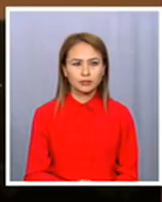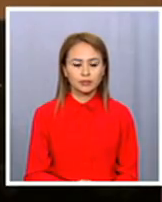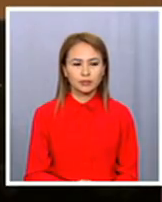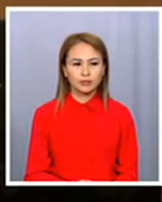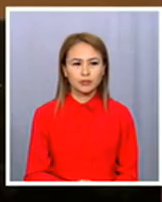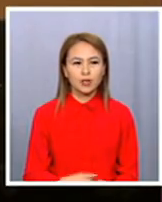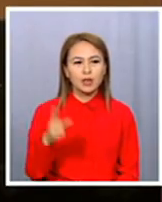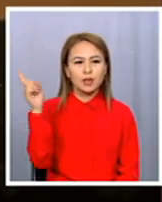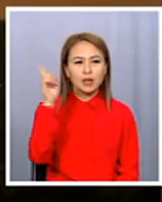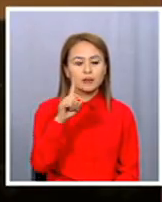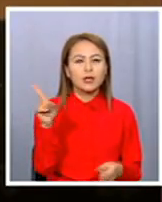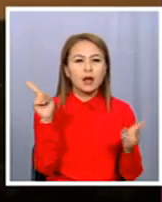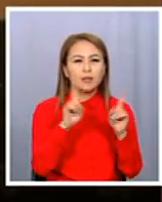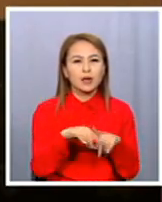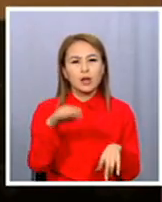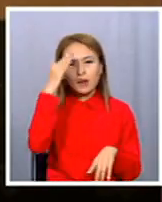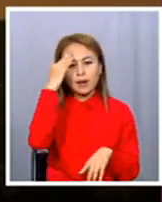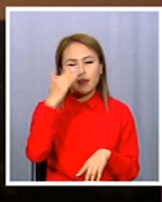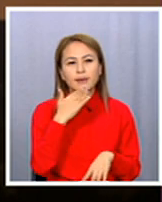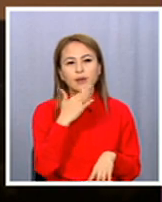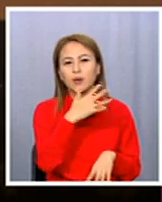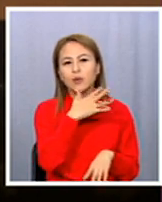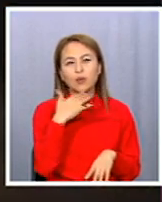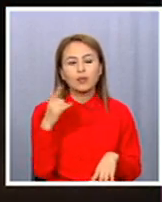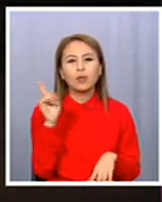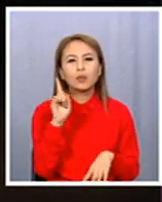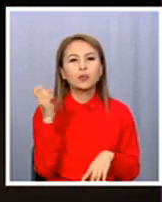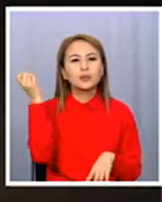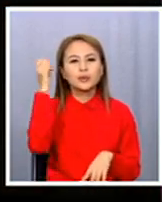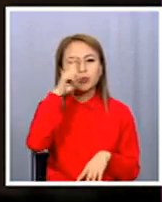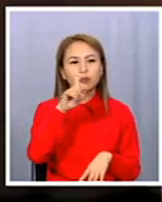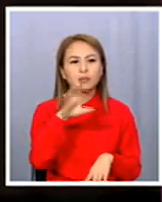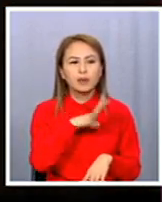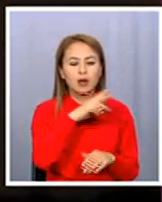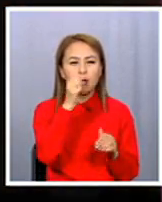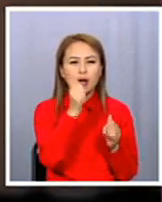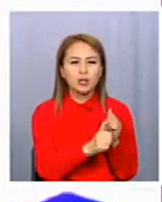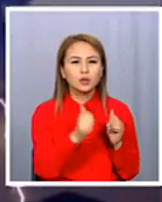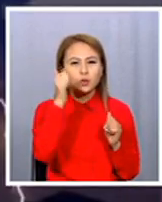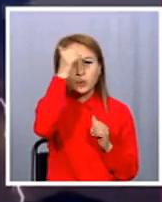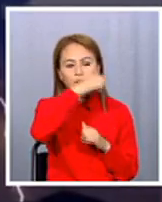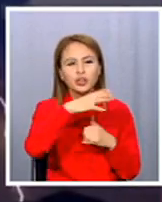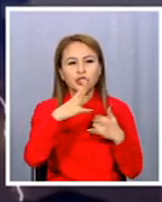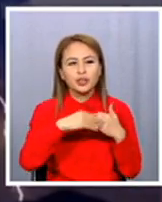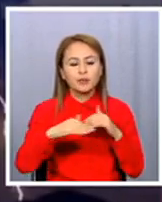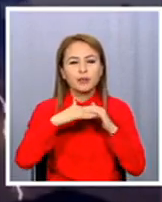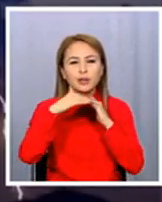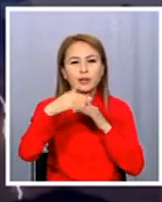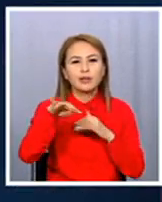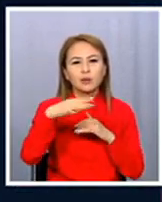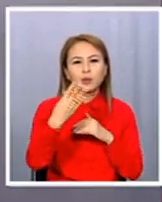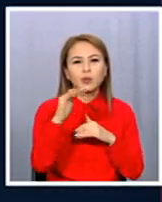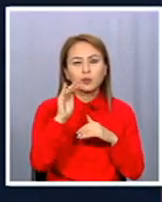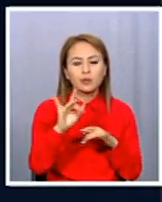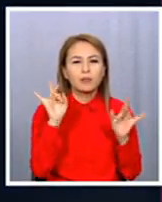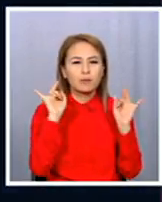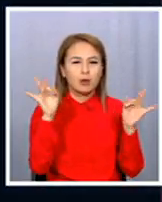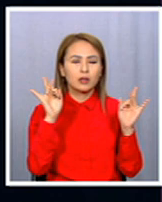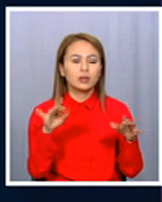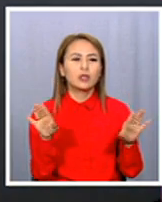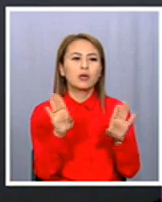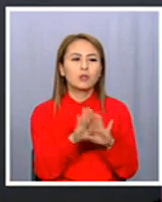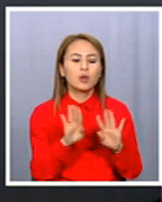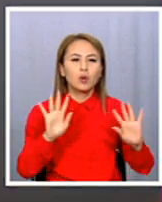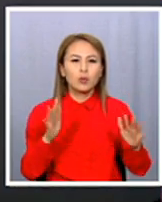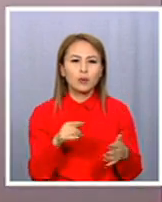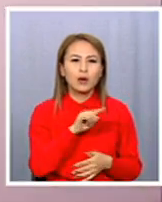Найзағайлар әдетте жазда көп болады. Ол туралы біз не білеміз? Жыл сайын жер бетінде 44 мыңға жуық найзағай жарқылдайды. Бұл құбылыс